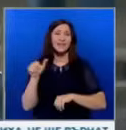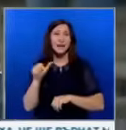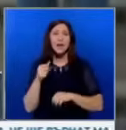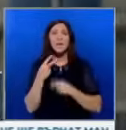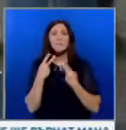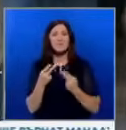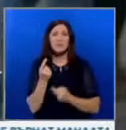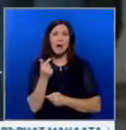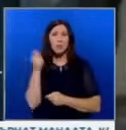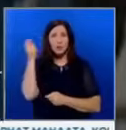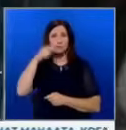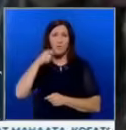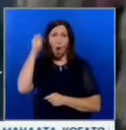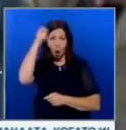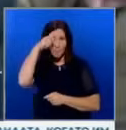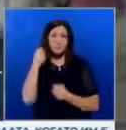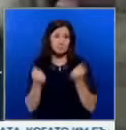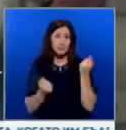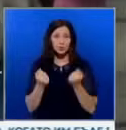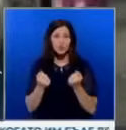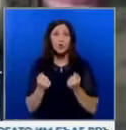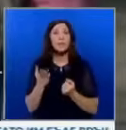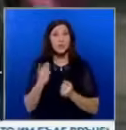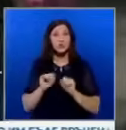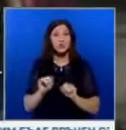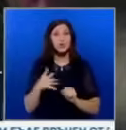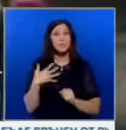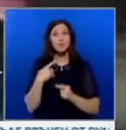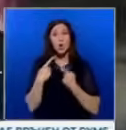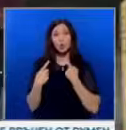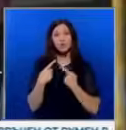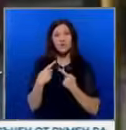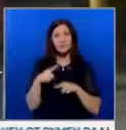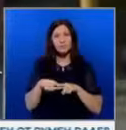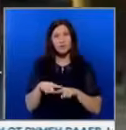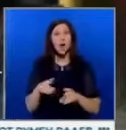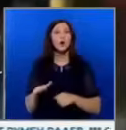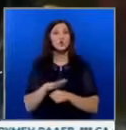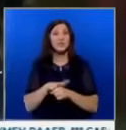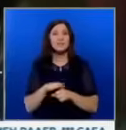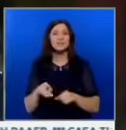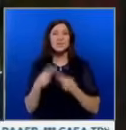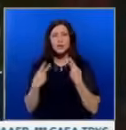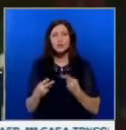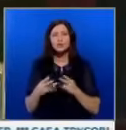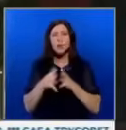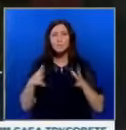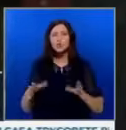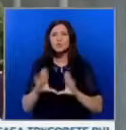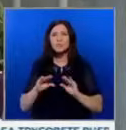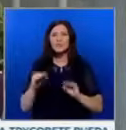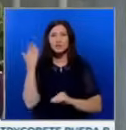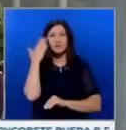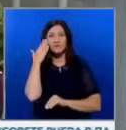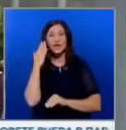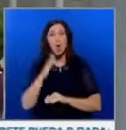стаж зад вулана. Неговата защита поиска условна присъда, като се мотивира с наличието на множество смекчаващи вината обстоятелства,